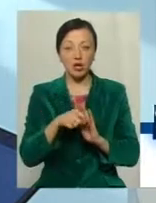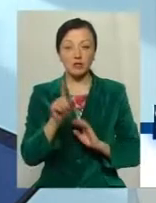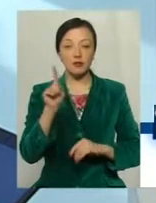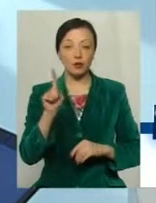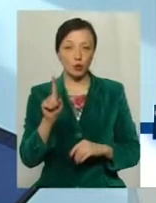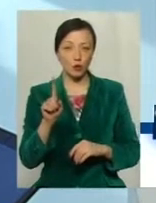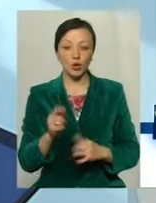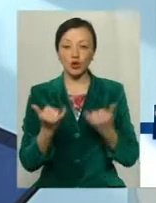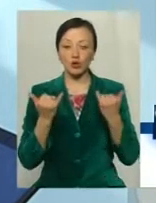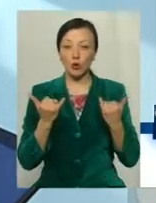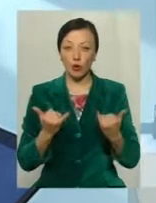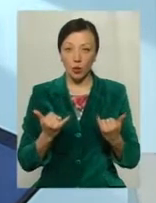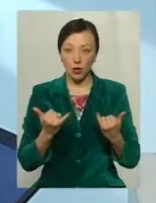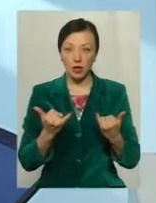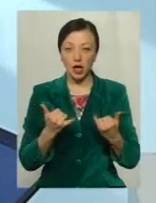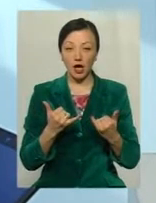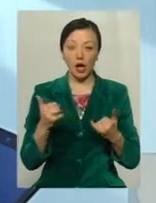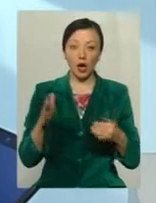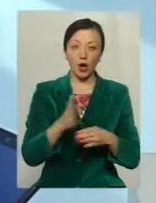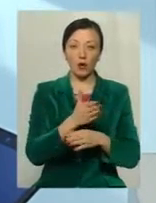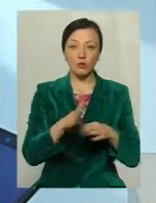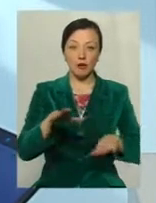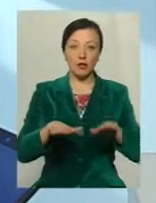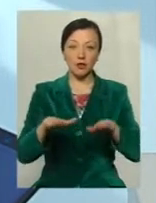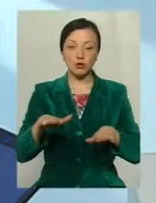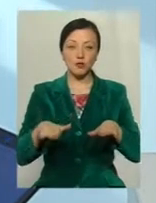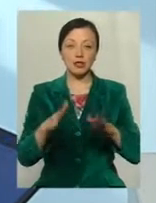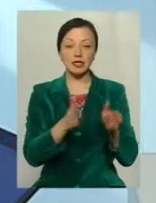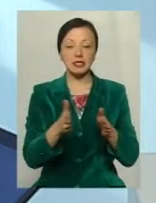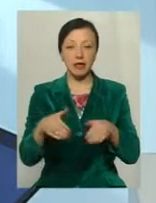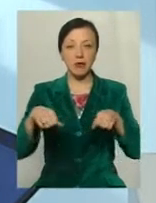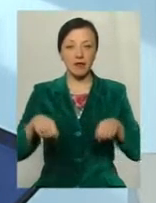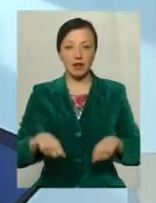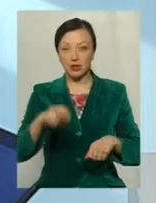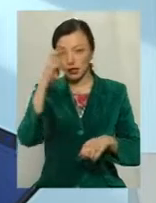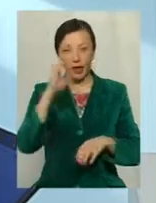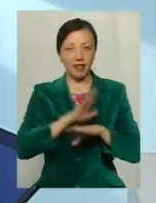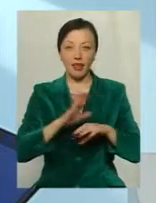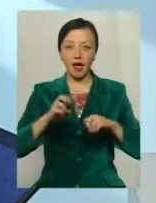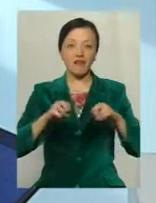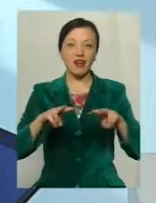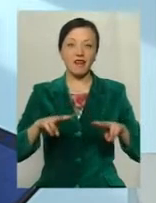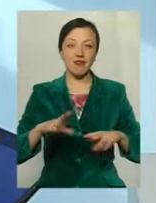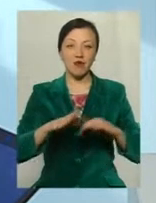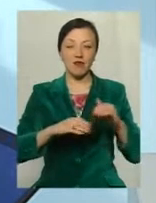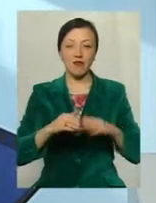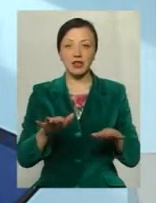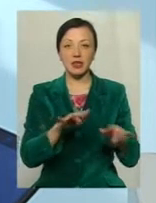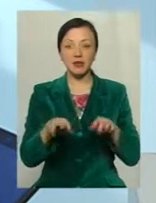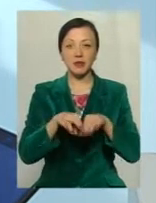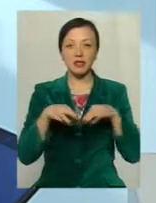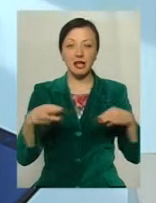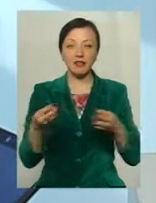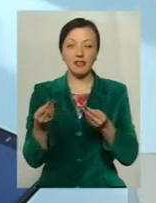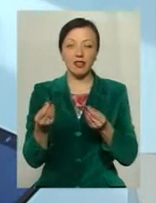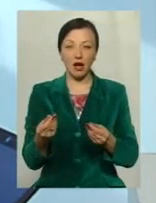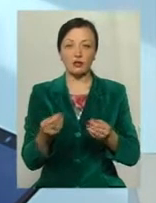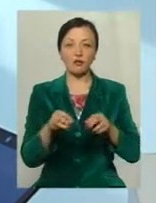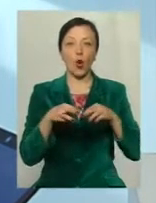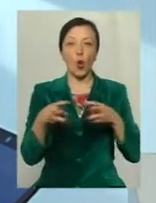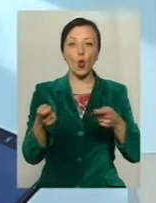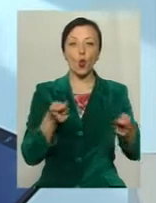тільки обласного бюджету, а необхідно дивитися бюджет загальний. Державний бюджет, обласний бюджет і бюджети об'єднаних територіальних